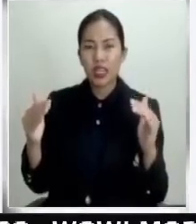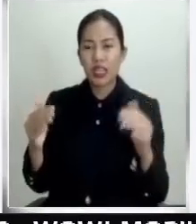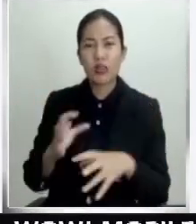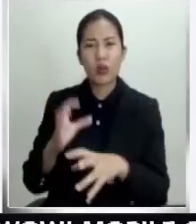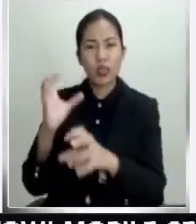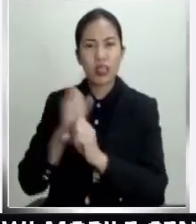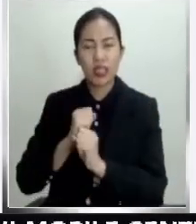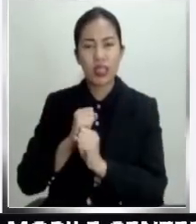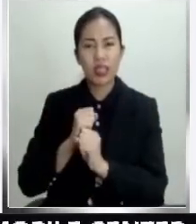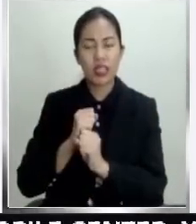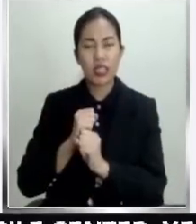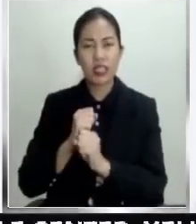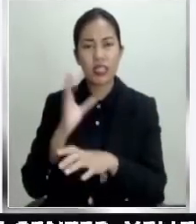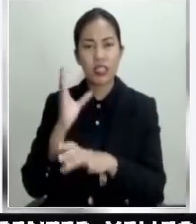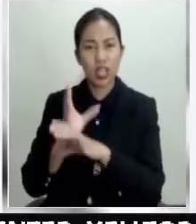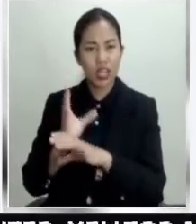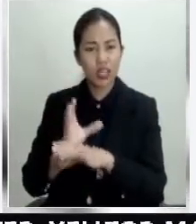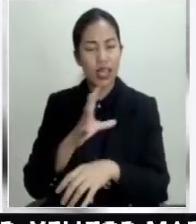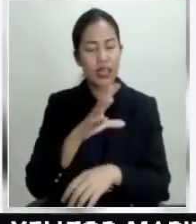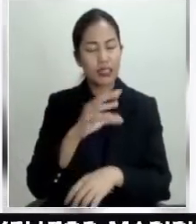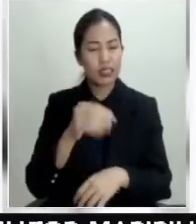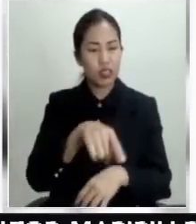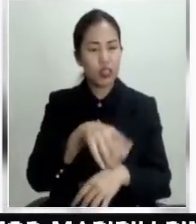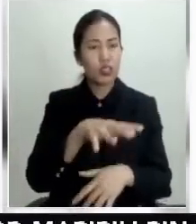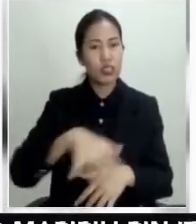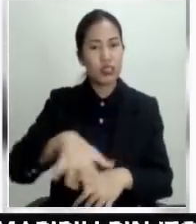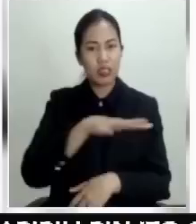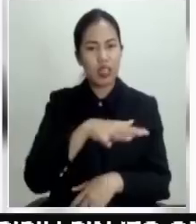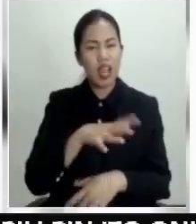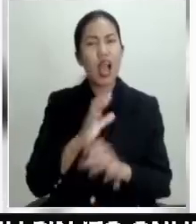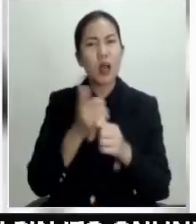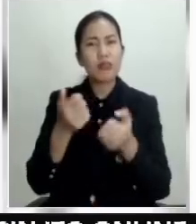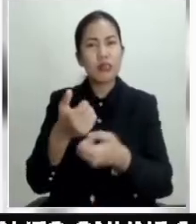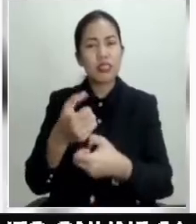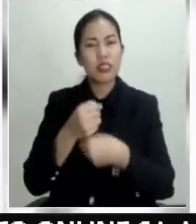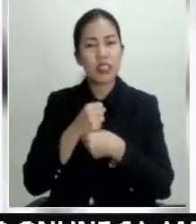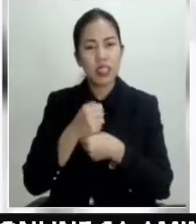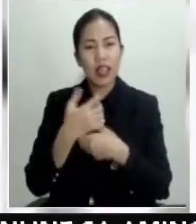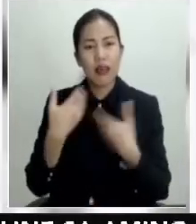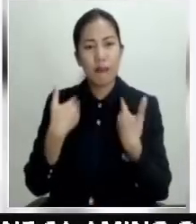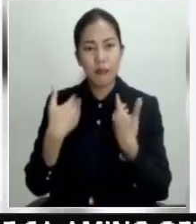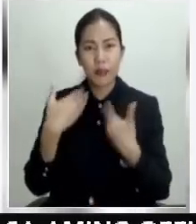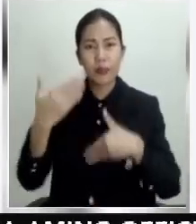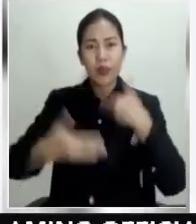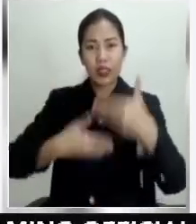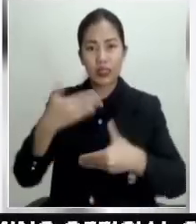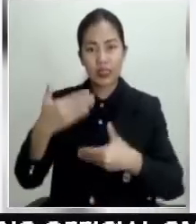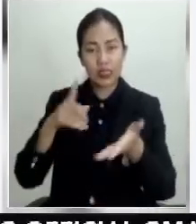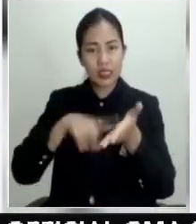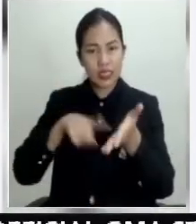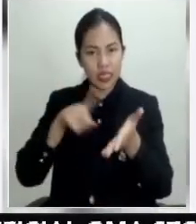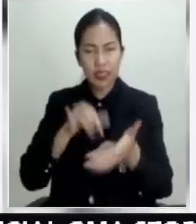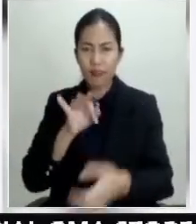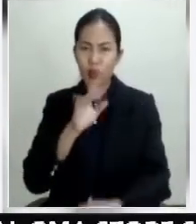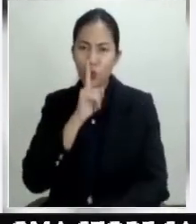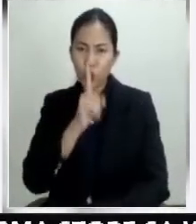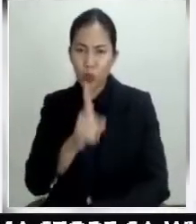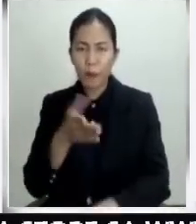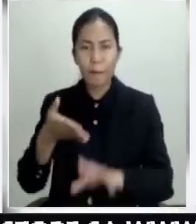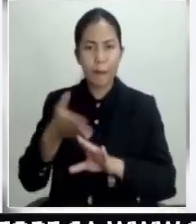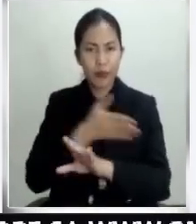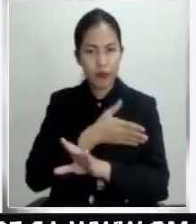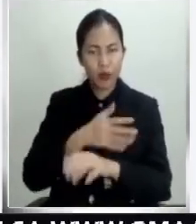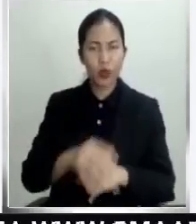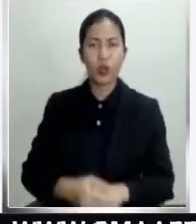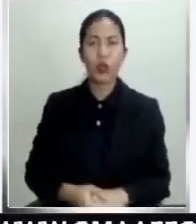Paano rin daw nakuha ang nasabing samples? May proseso raw ng authentication para rito bago mabigyang bigat ang mga pahayag ng